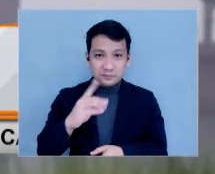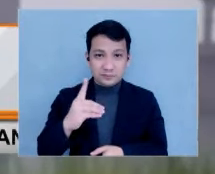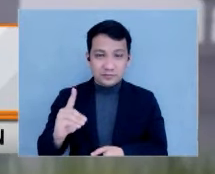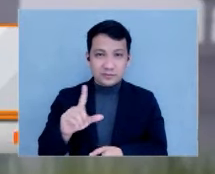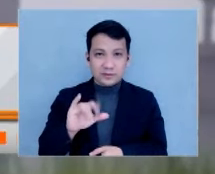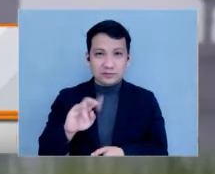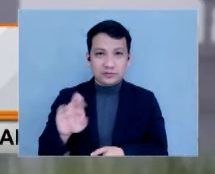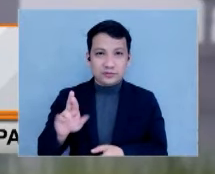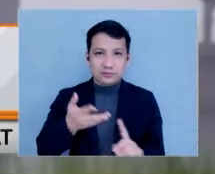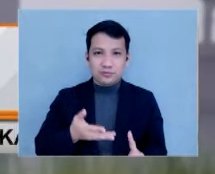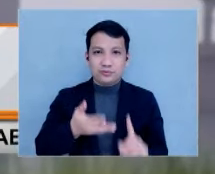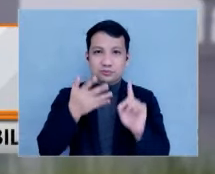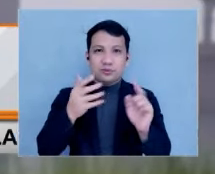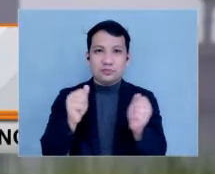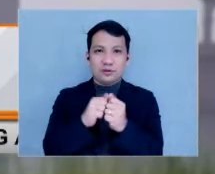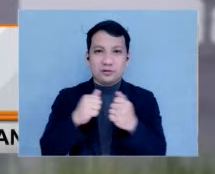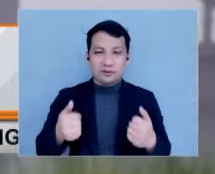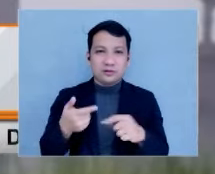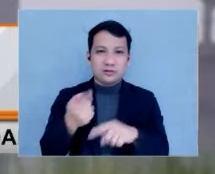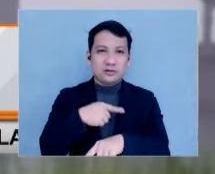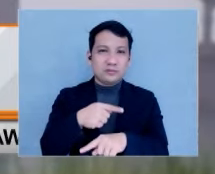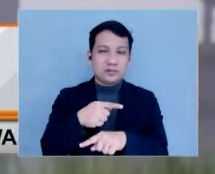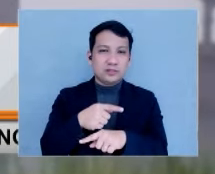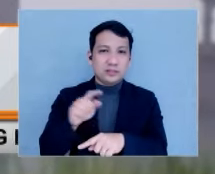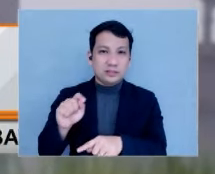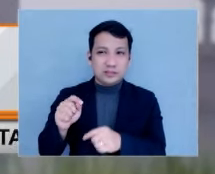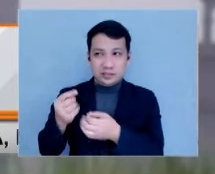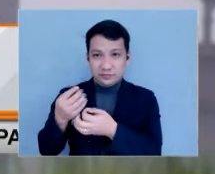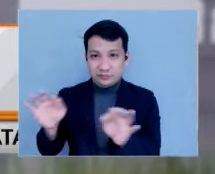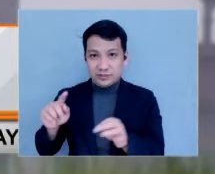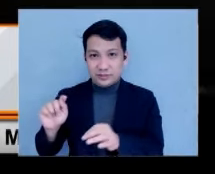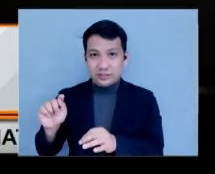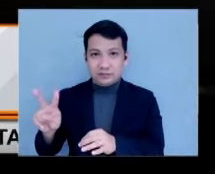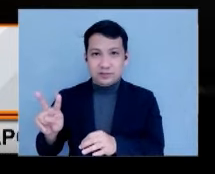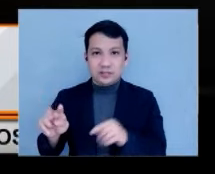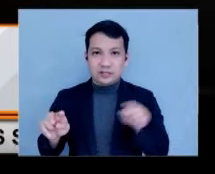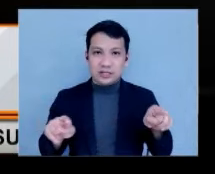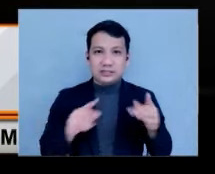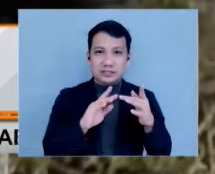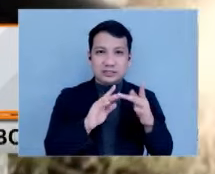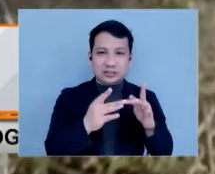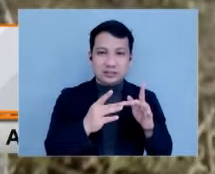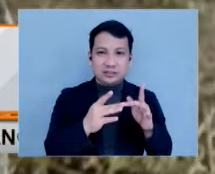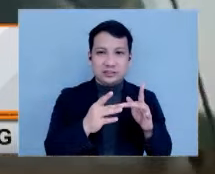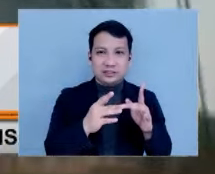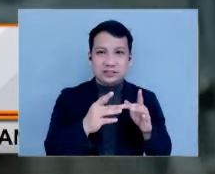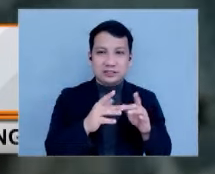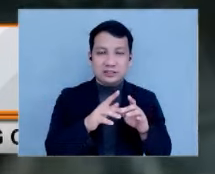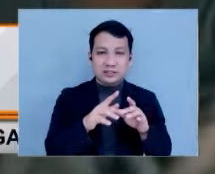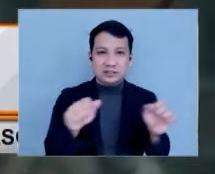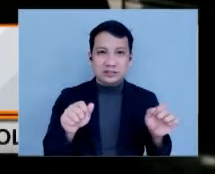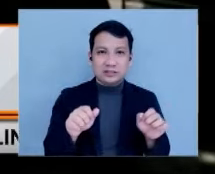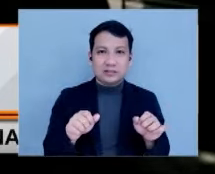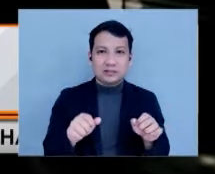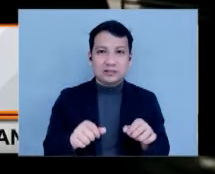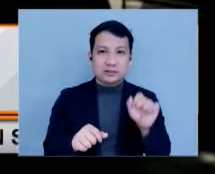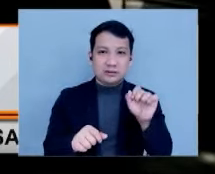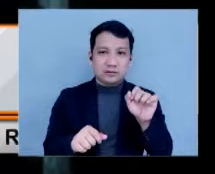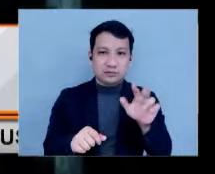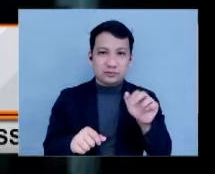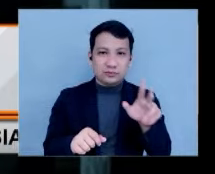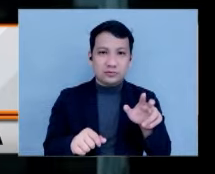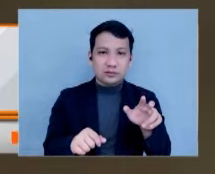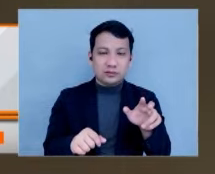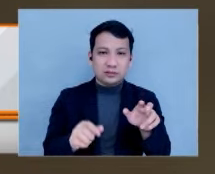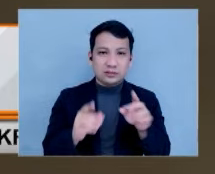namamayagpag ngayon mula free TV hanggang streaming. Alam nyo ba na may 12 dubbed languages lang